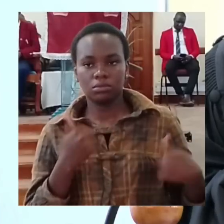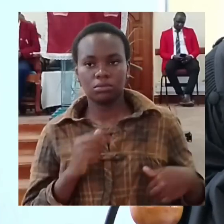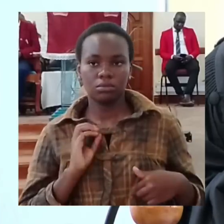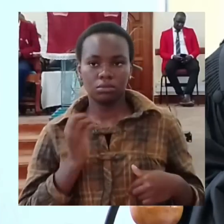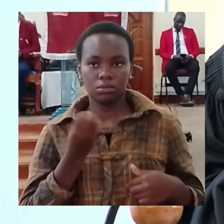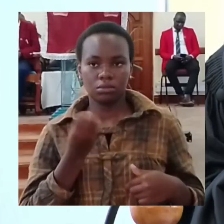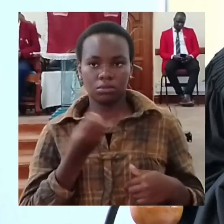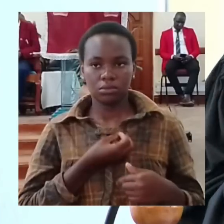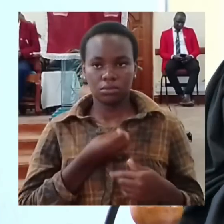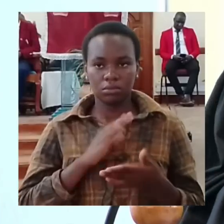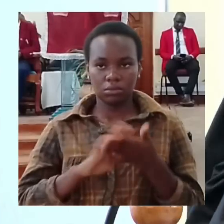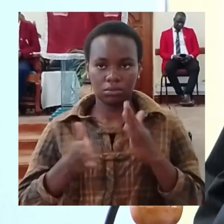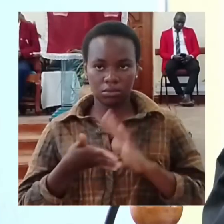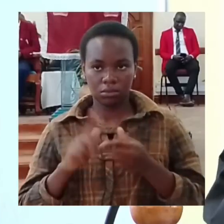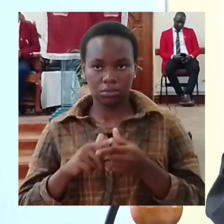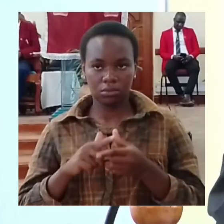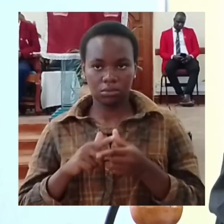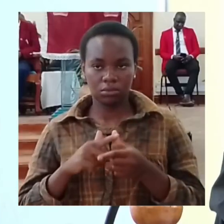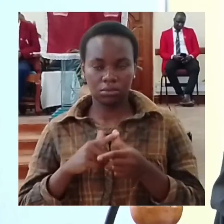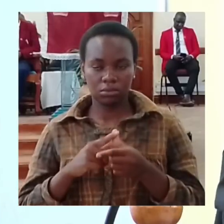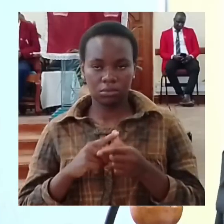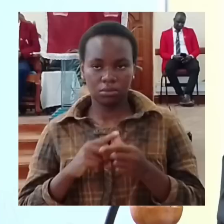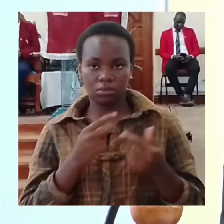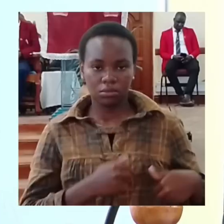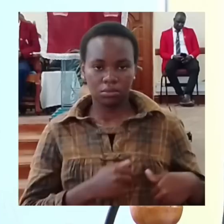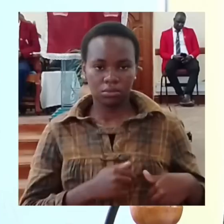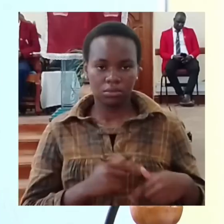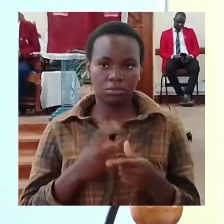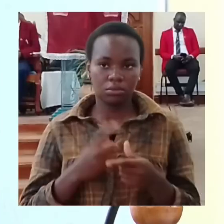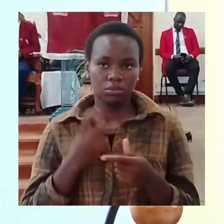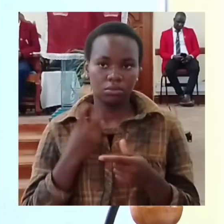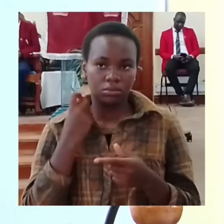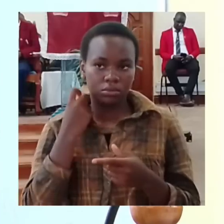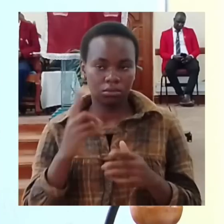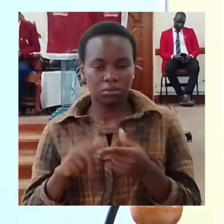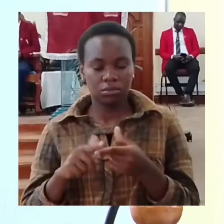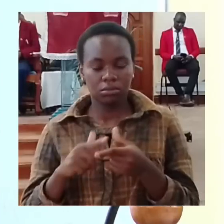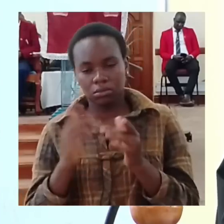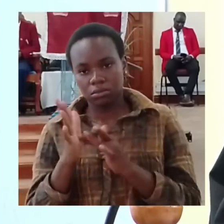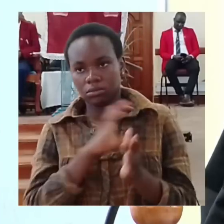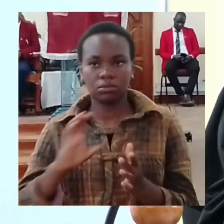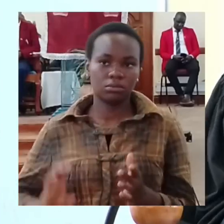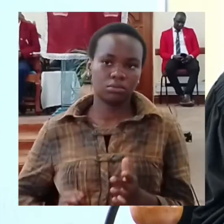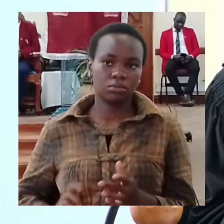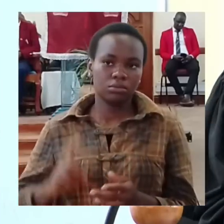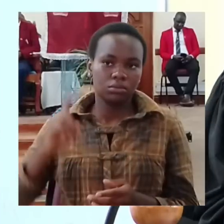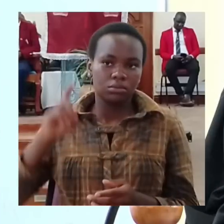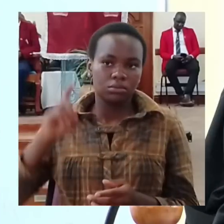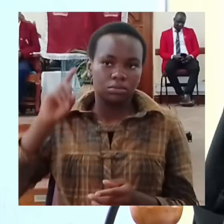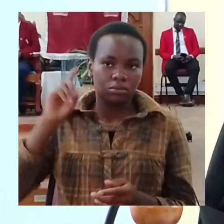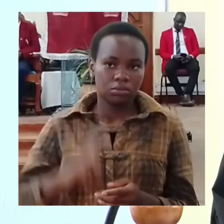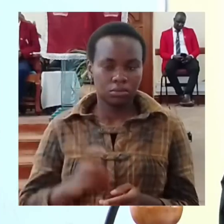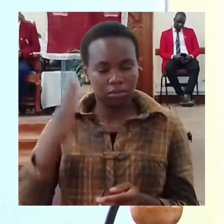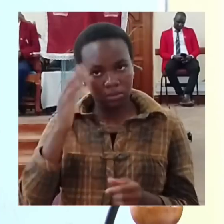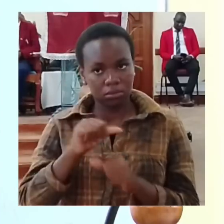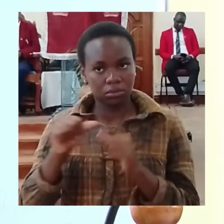kinya tũgĩe na ngoro ya gũtaũkwo Ngai. No, we must acknowledge God. No kinya hĩndĩ ciothe tuuga